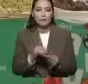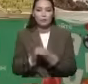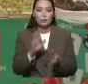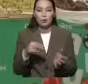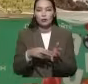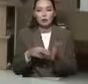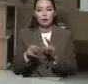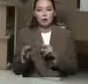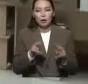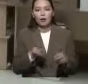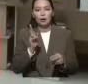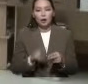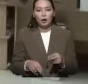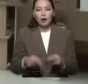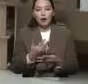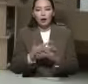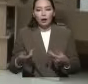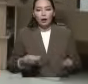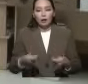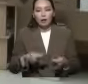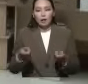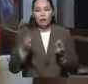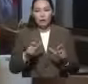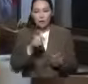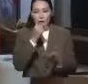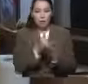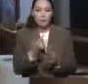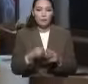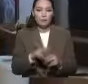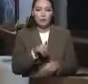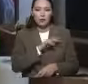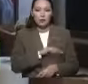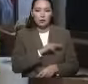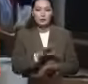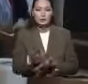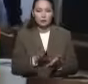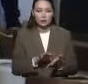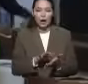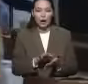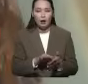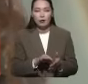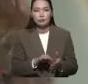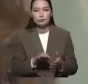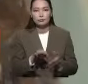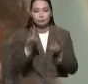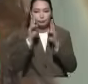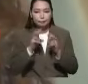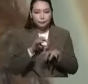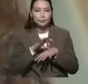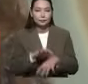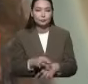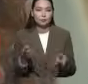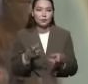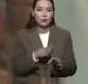бақылау аяқталғанша тауар құны қымбатта бүлгіретін. Ал қазір бұл жұмыстар бірден оперативті түрде жасалуда. Ақбота